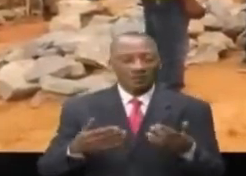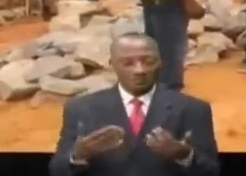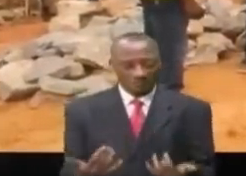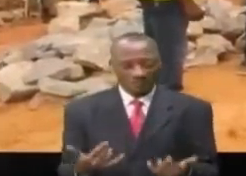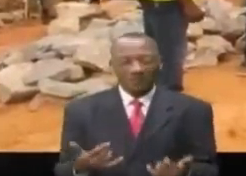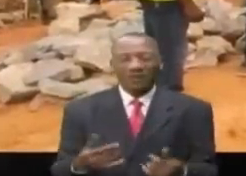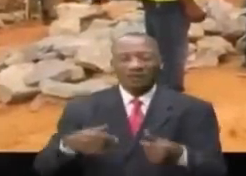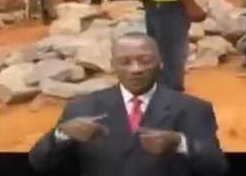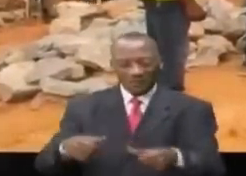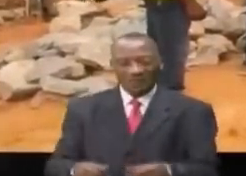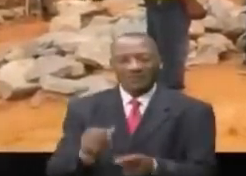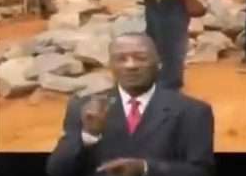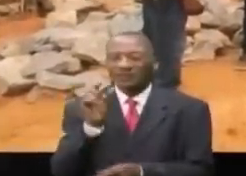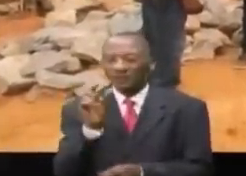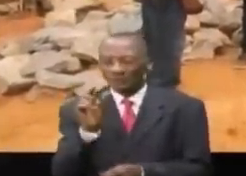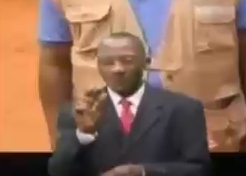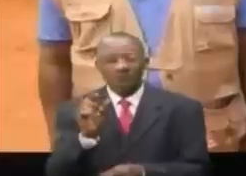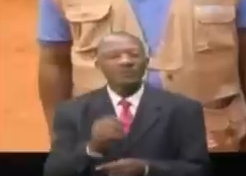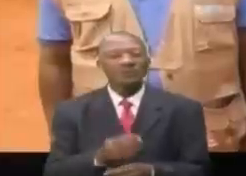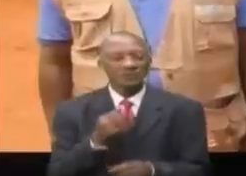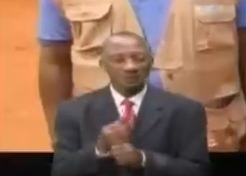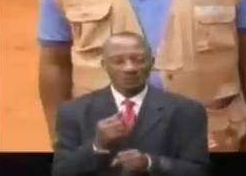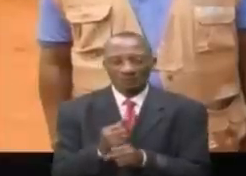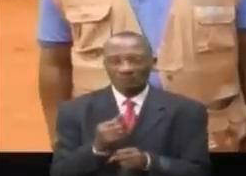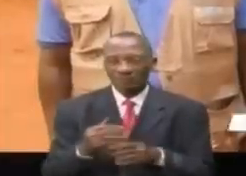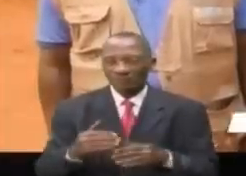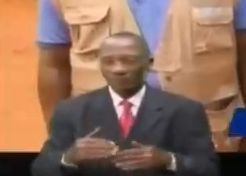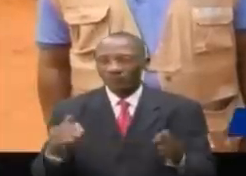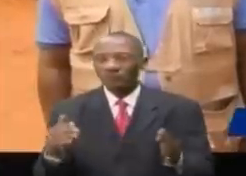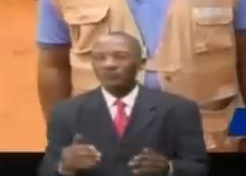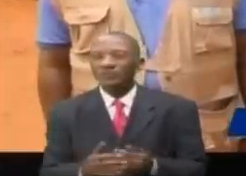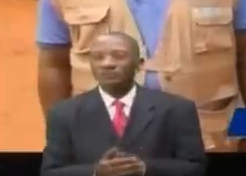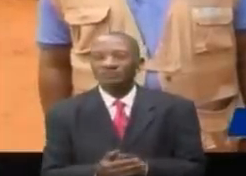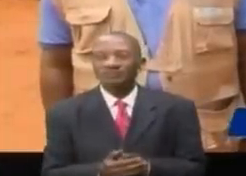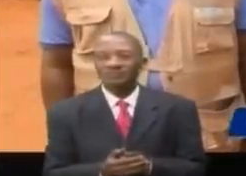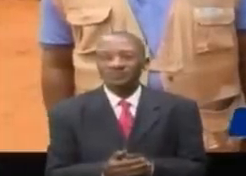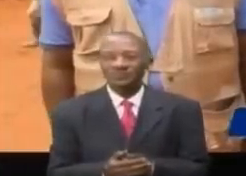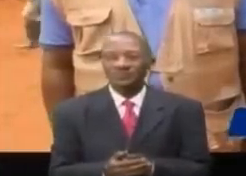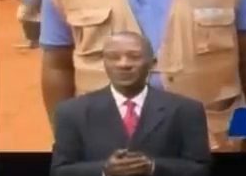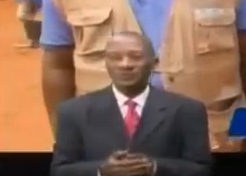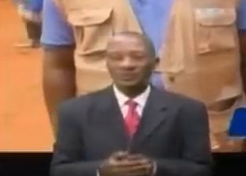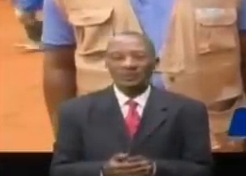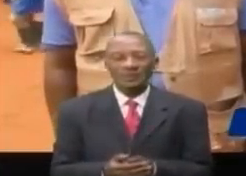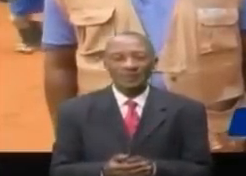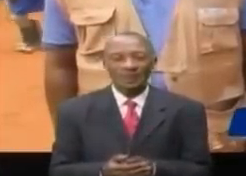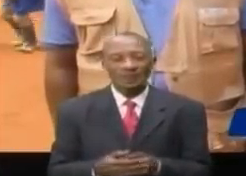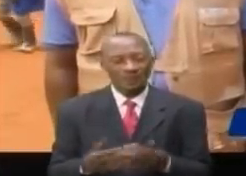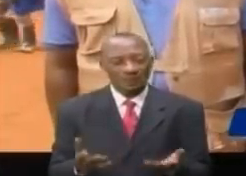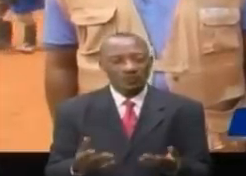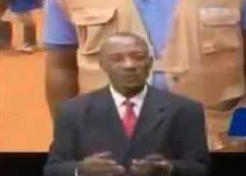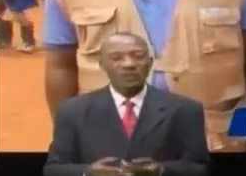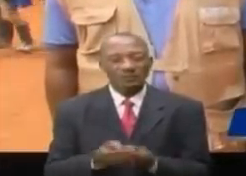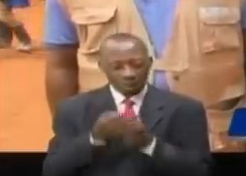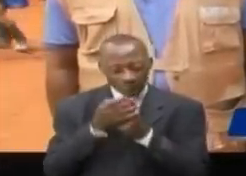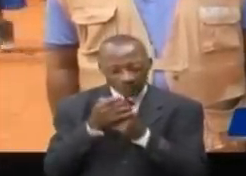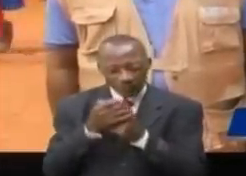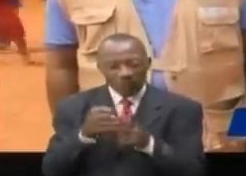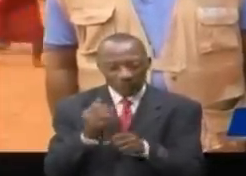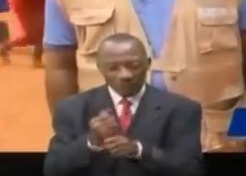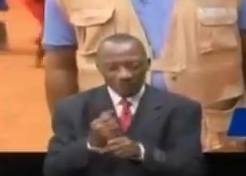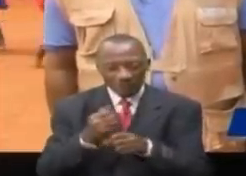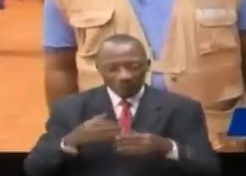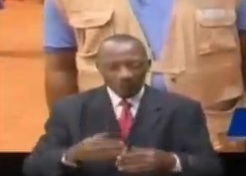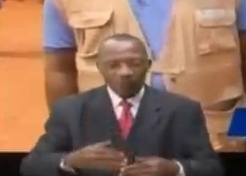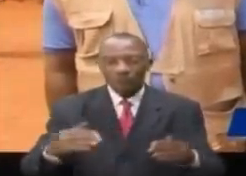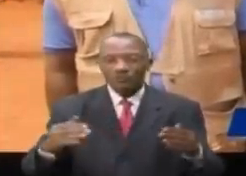pour être rembayée, si tout va bien, crois que dans une semaine, toute la